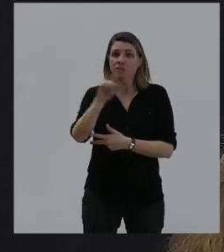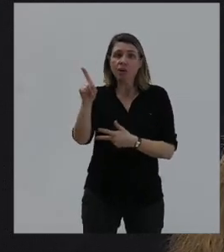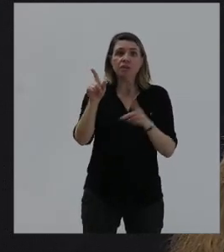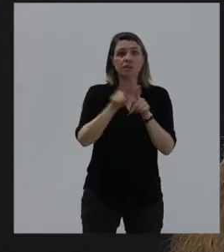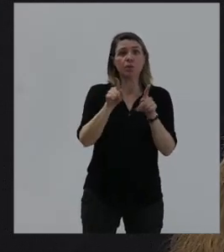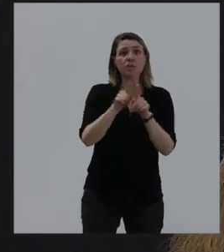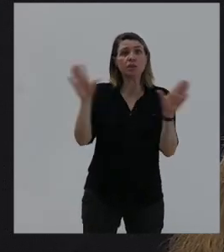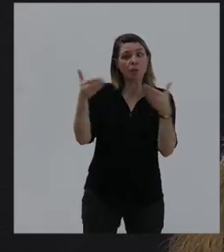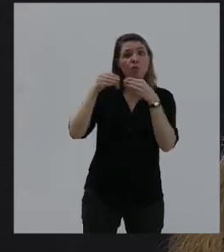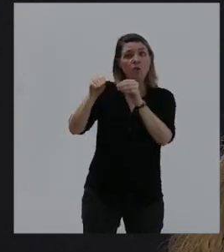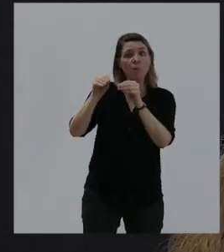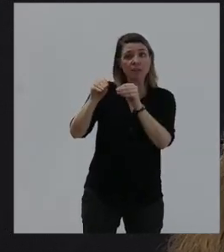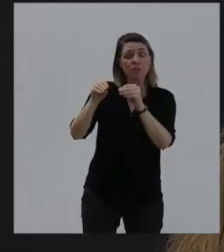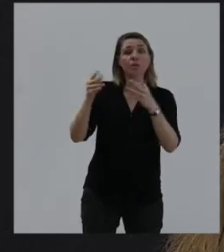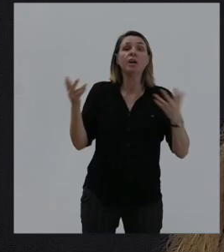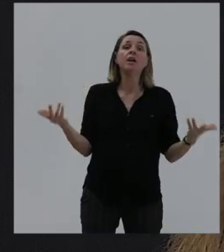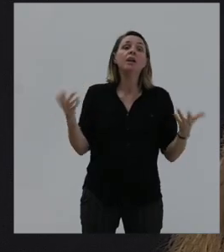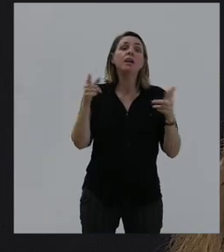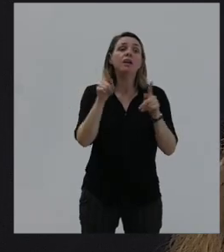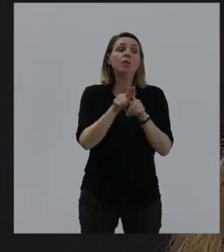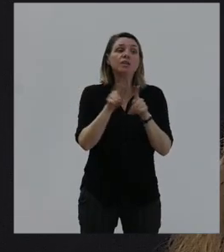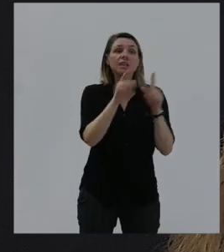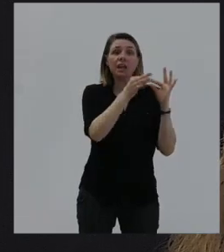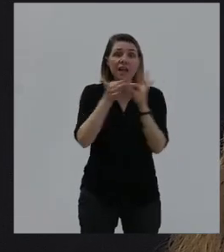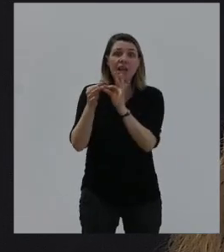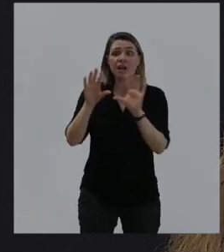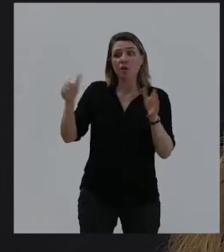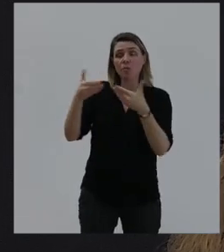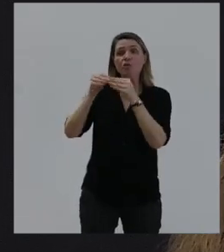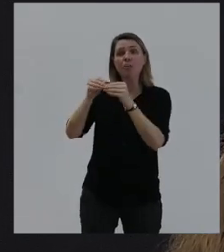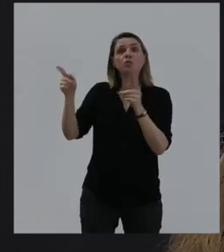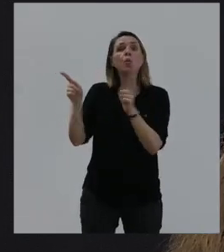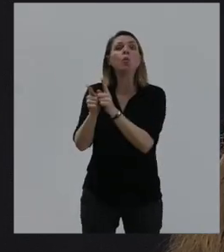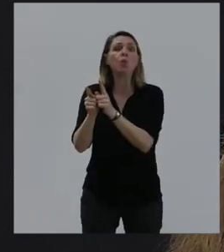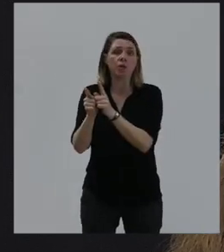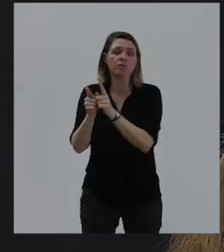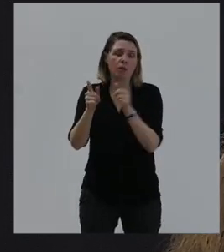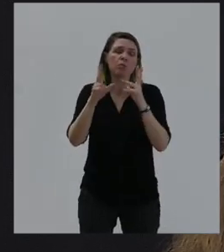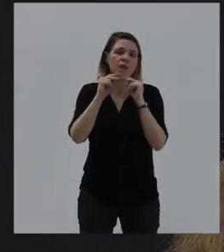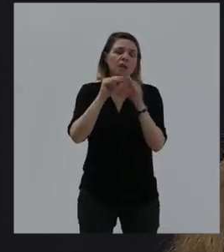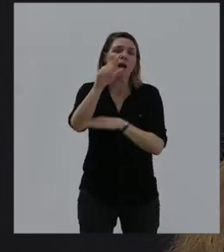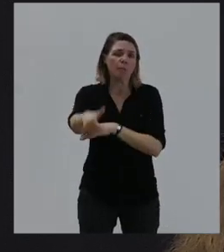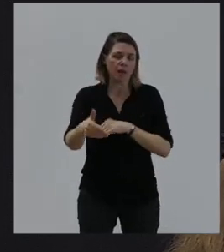lié à la formation tout au long de la vie. C'est effectivement aussi tout ce qui est lié à la formation tout court. Donc, parlera